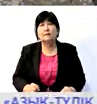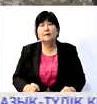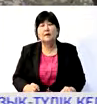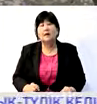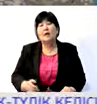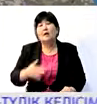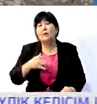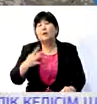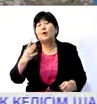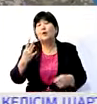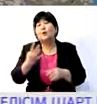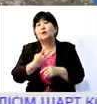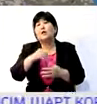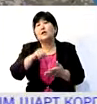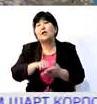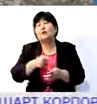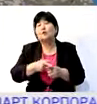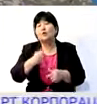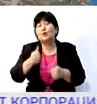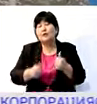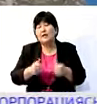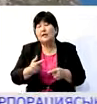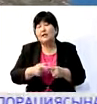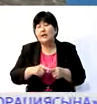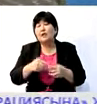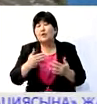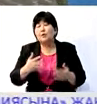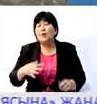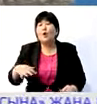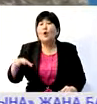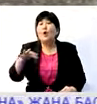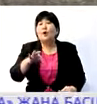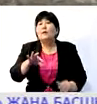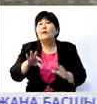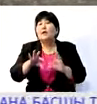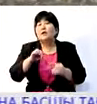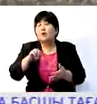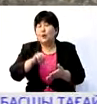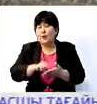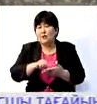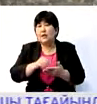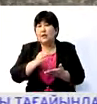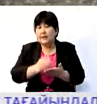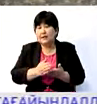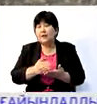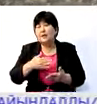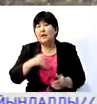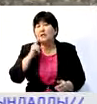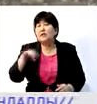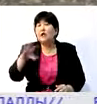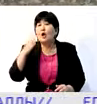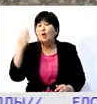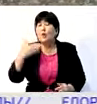Менің бұл 4-ші рет қатысуым бұл сайысқа. Және де бұл облыс іріктеуге менің қатысуымның себебі жалпы жастардың